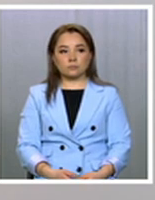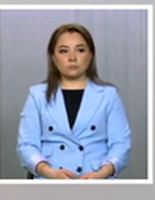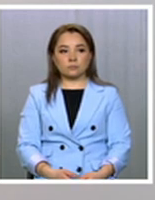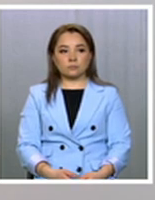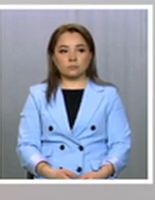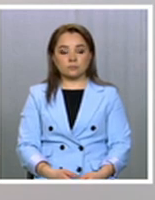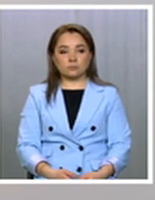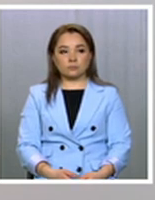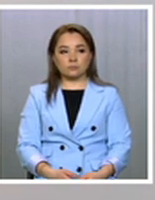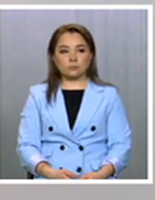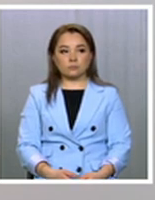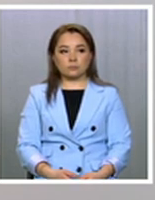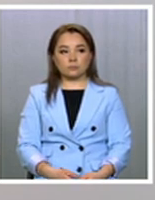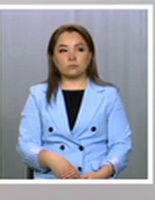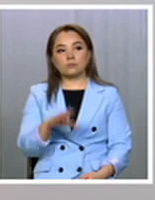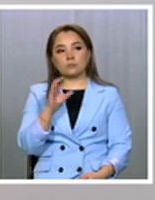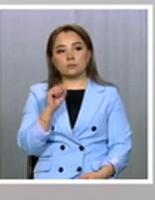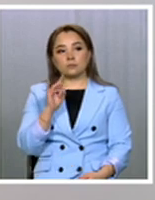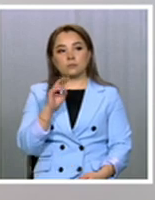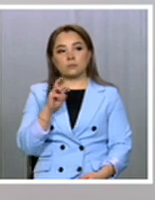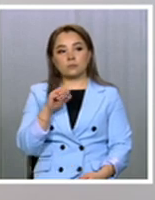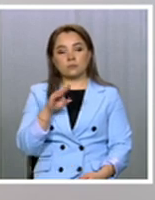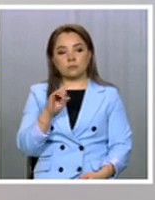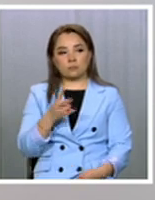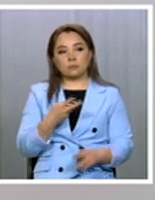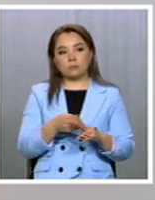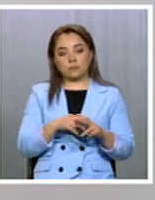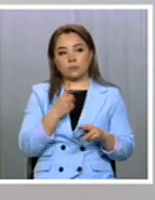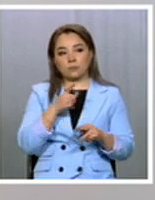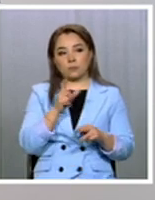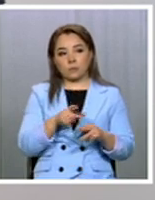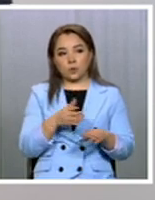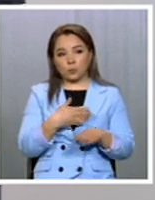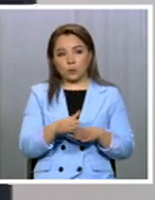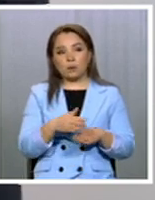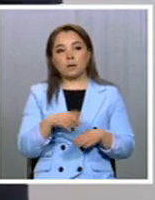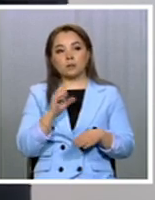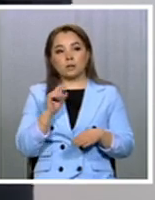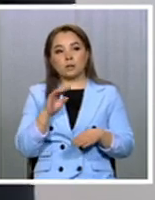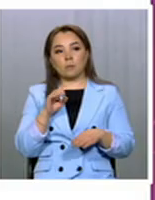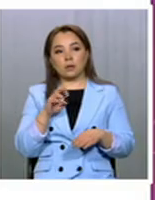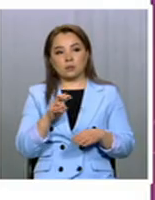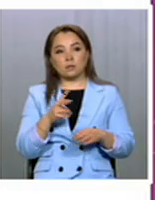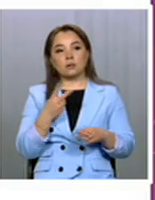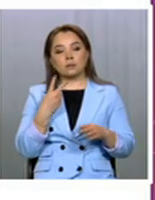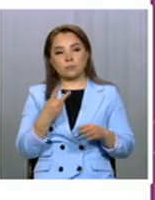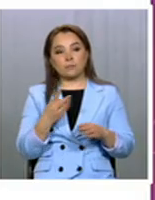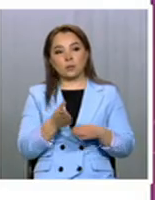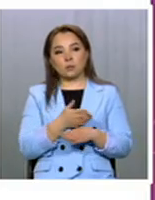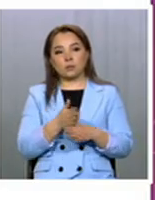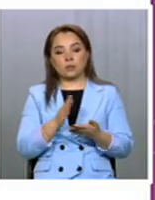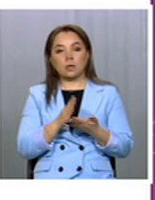сарқылатын екке бөлінеді, қалпына келетін, қалпына келмейтін. Ал, орындаймыз.